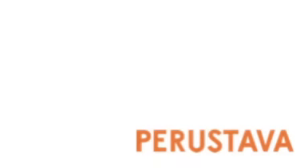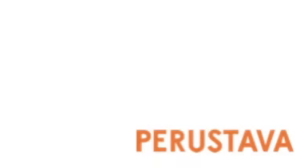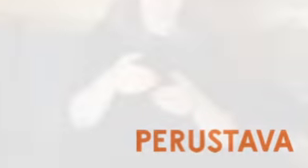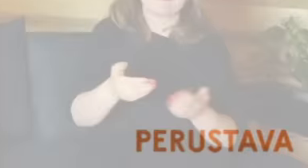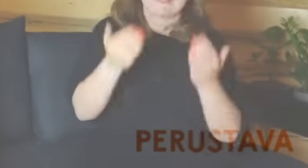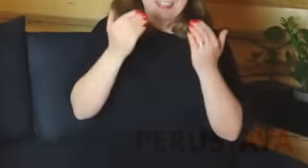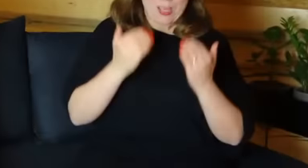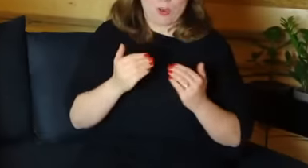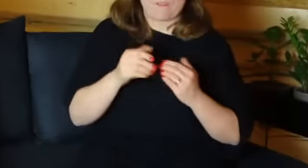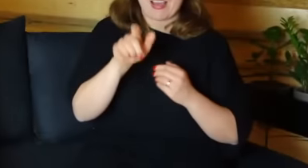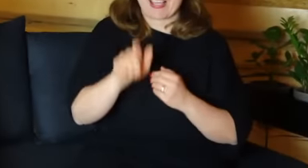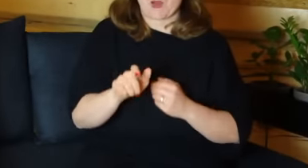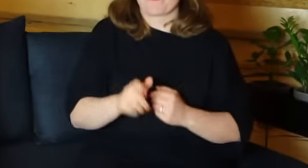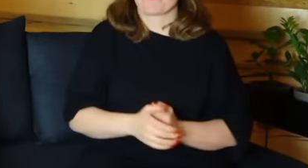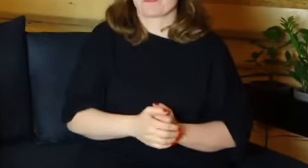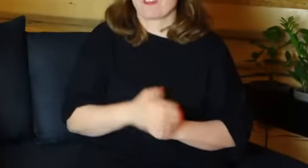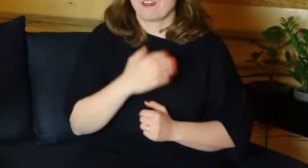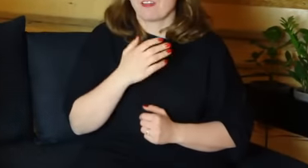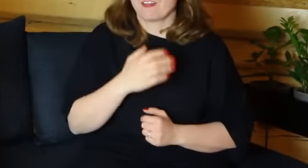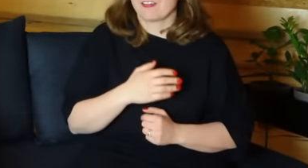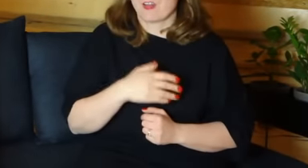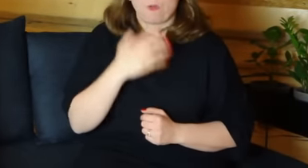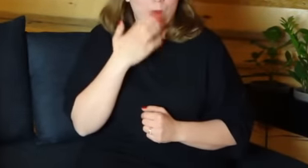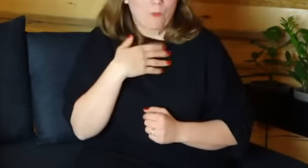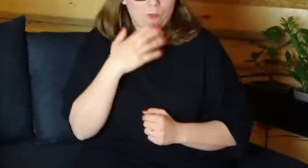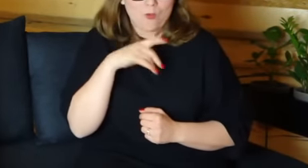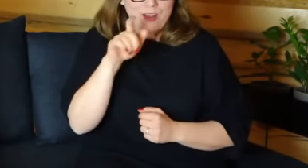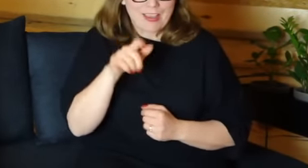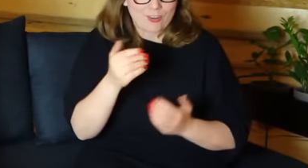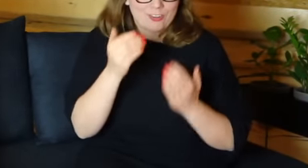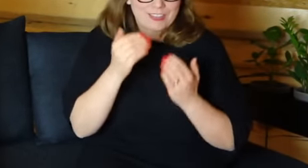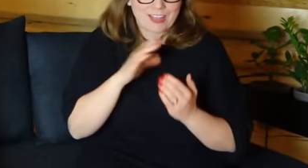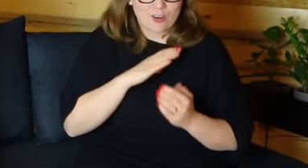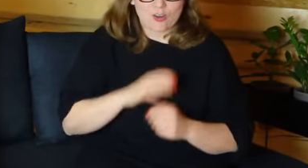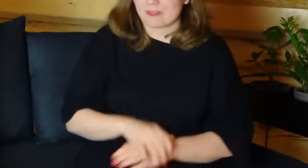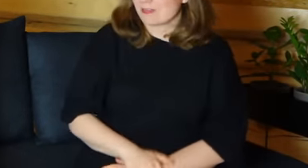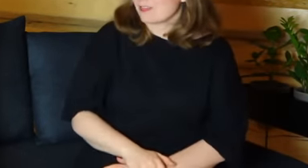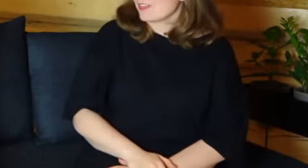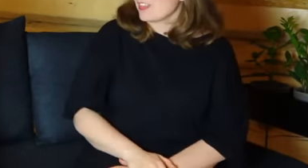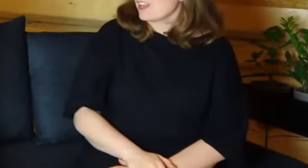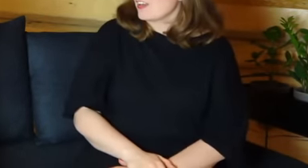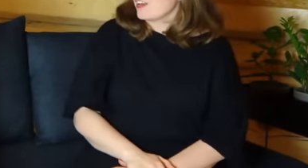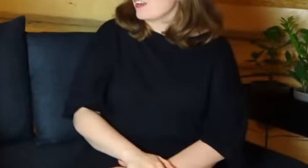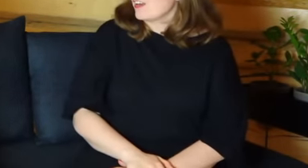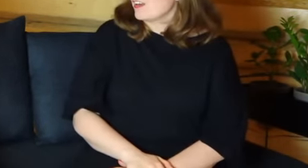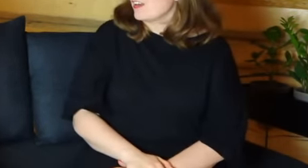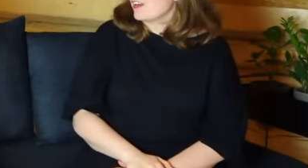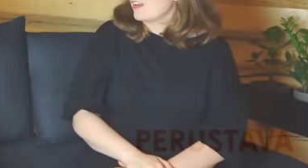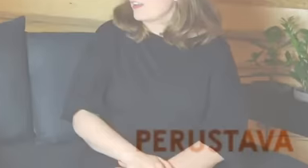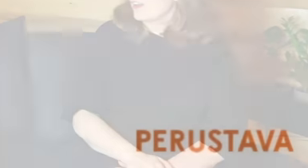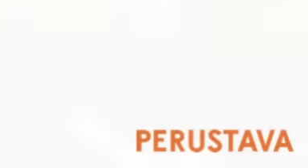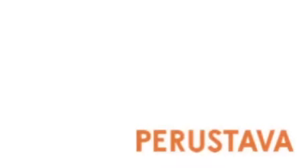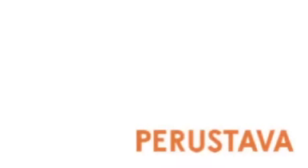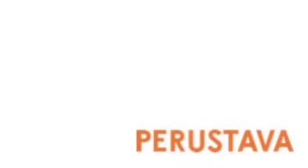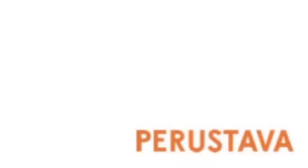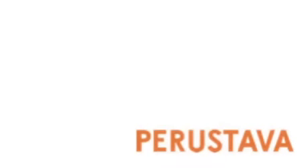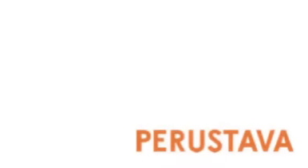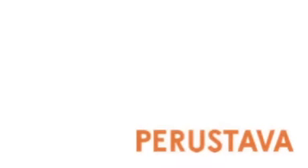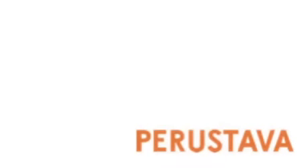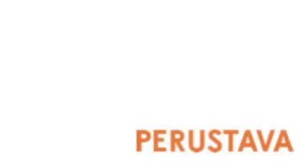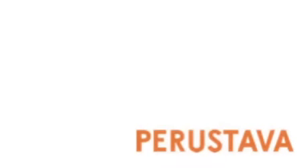eteenpäin? Kyllähän se passaa. Kukahan sillä seuraavana? Onko mitään tietoa? No eihän se Eiko mahtaisi olla. Se on tämä Juha Ketonen. Ai Ketosen